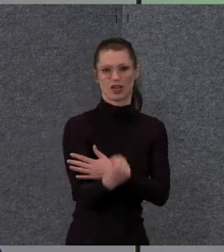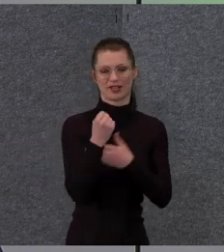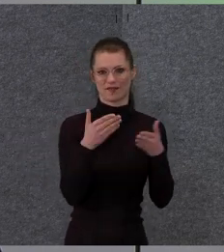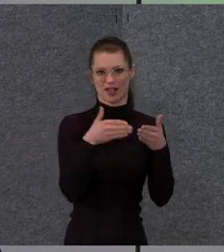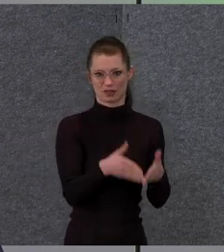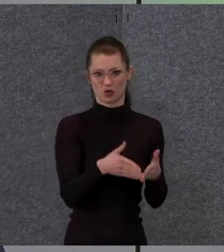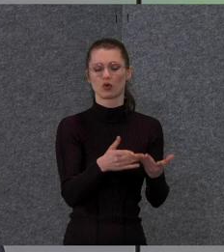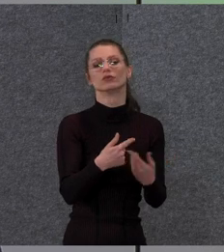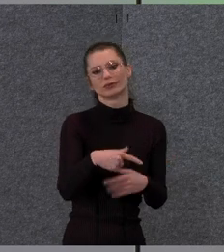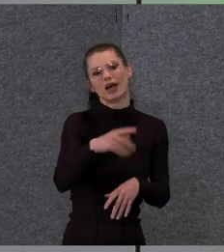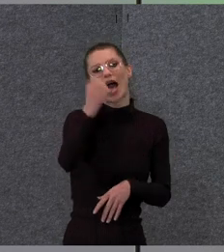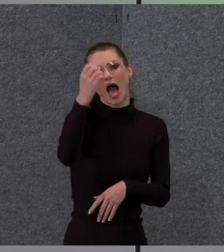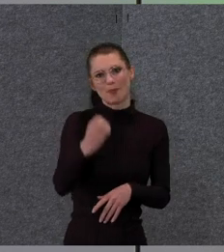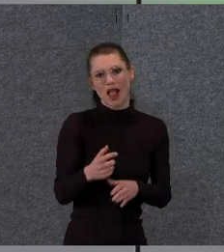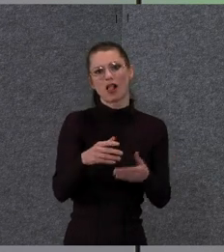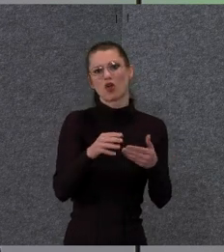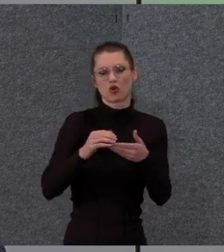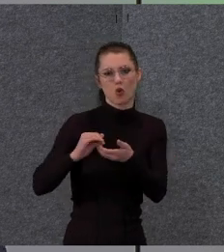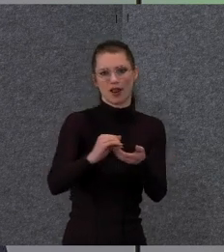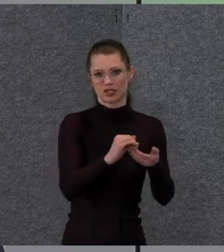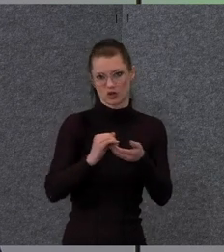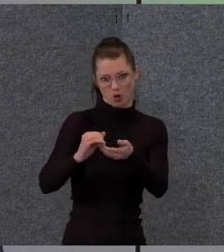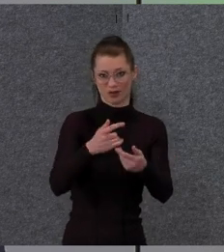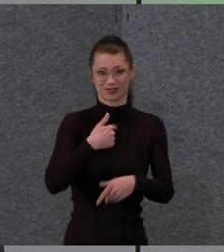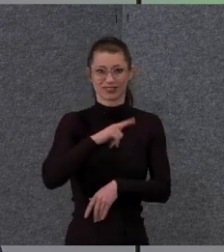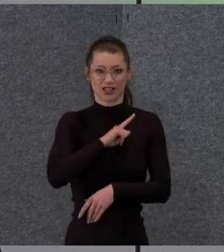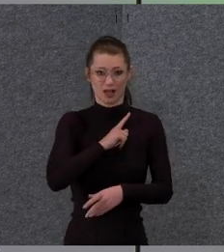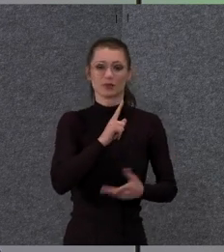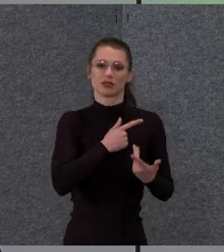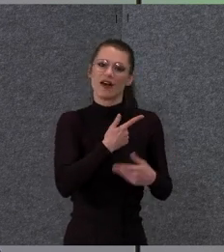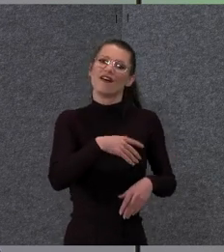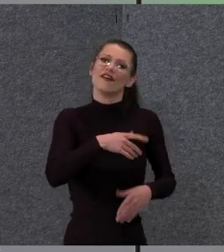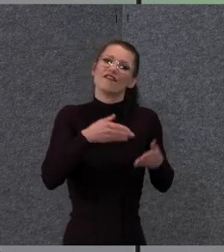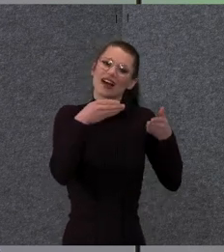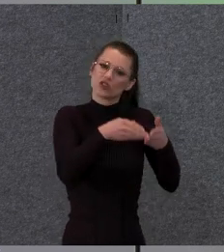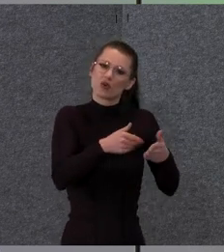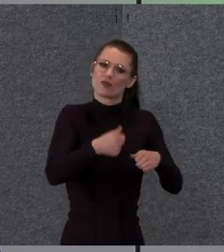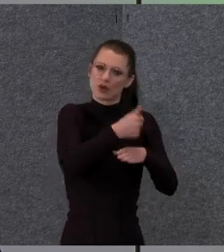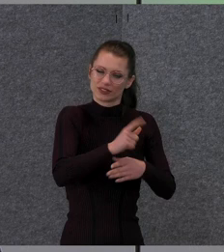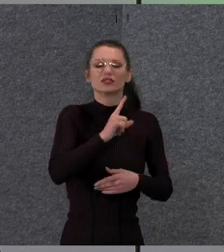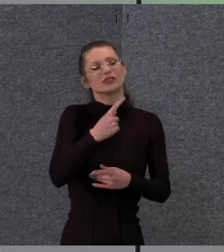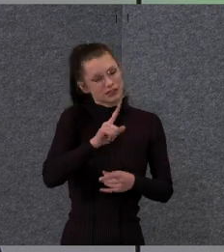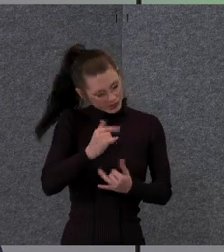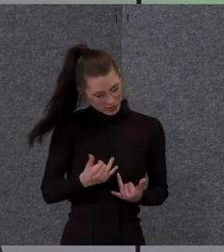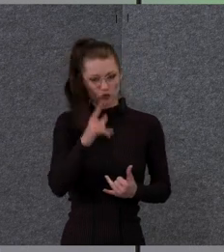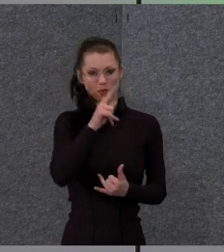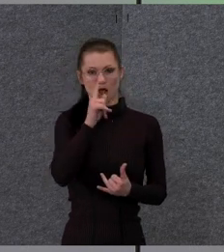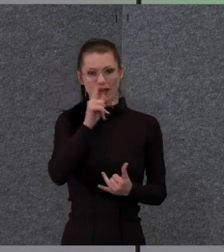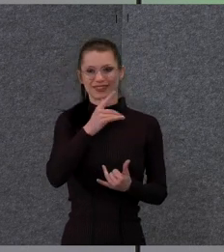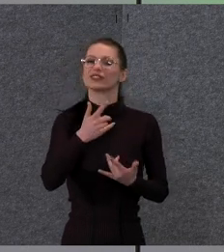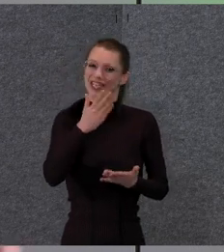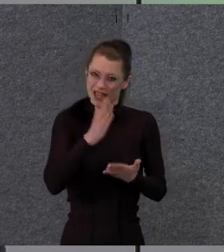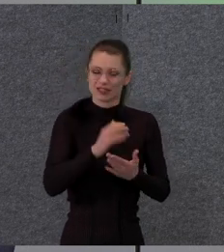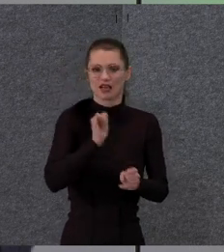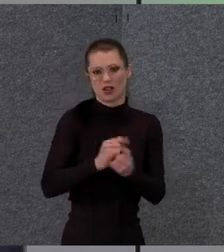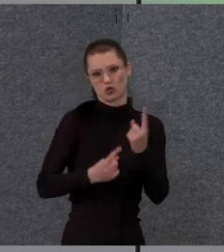einer Ampelkoalition. Und als Co-Fraktionsvorsitzender macht es mir mächtig Spaß, jetzt endlich dort grüne Politik umzusetzen. Und jetzt möchte ich aber einen Schritt